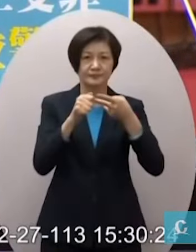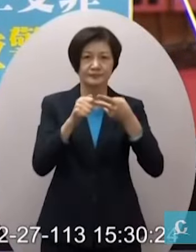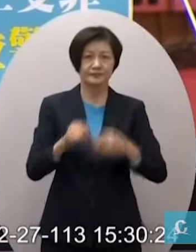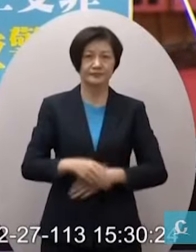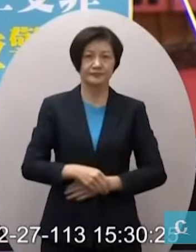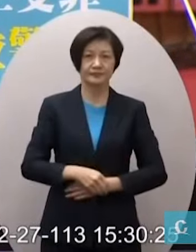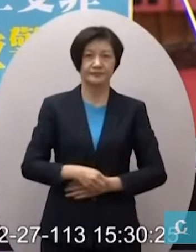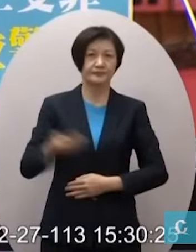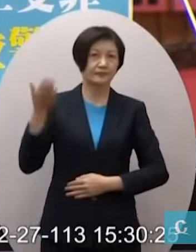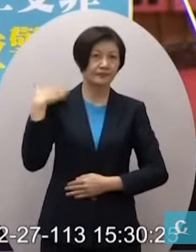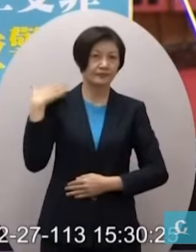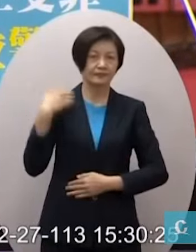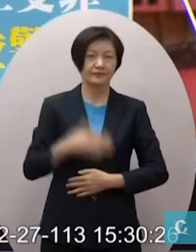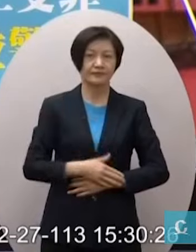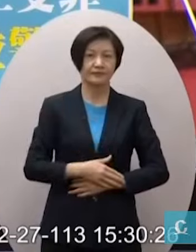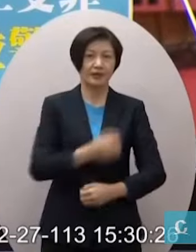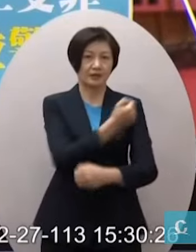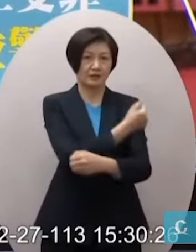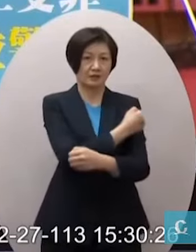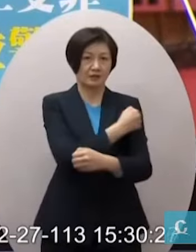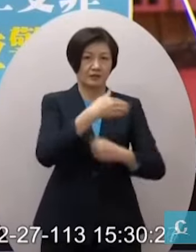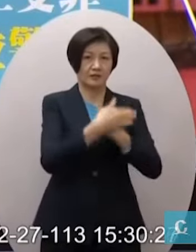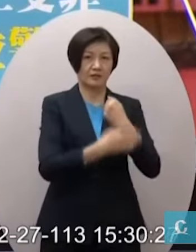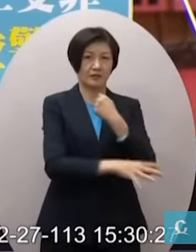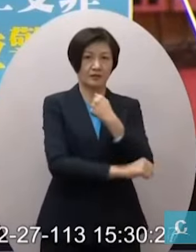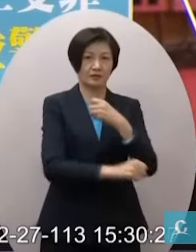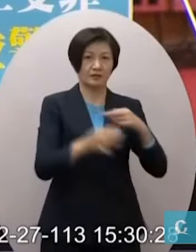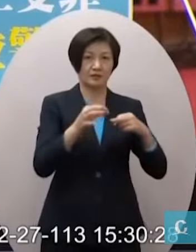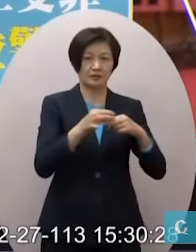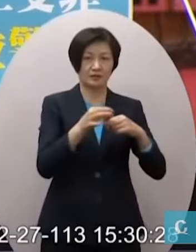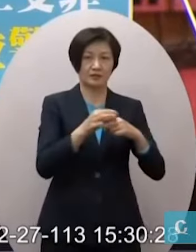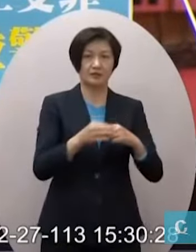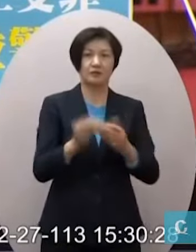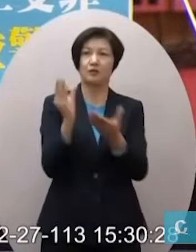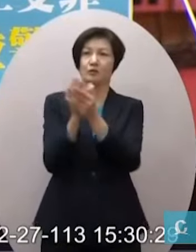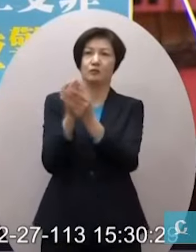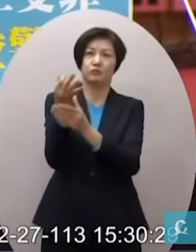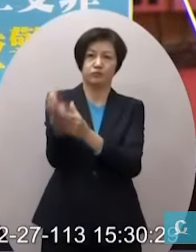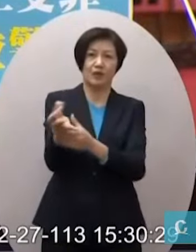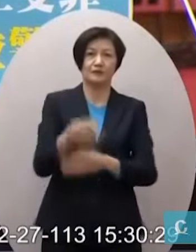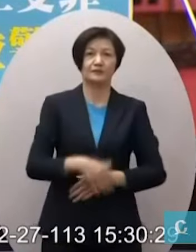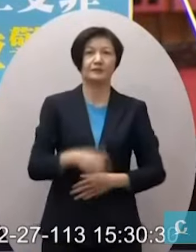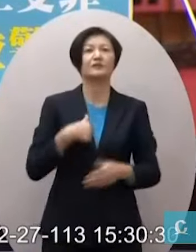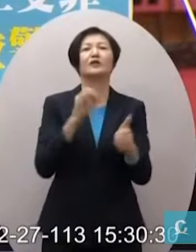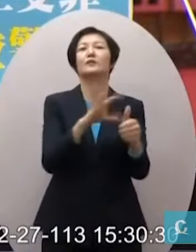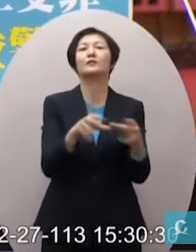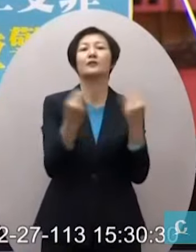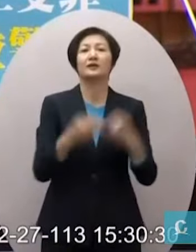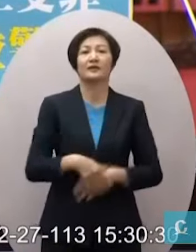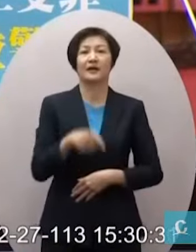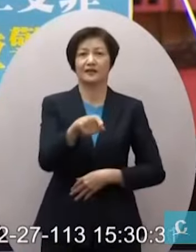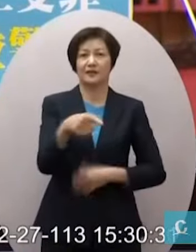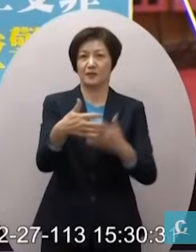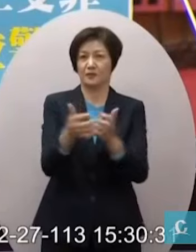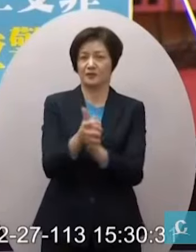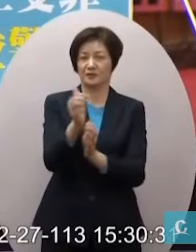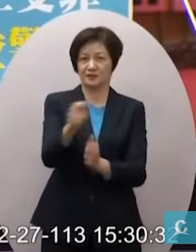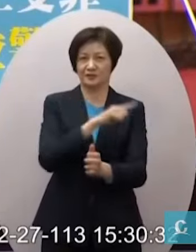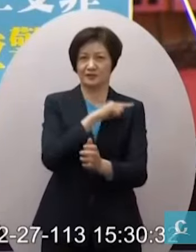初拿了劳保基金去买股票，嘿，唔免我跟你讲，部长，你好好去查